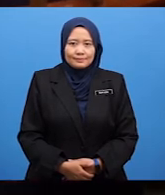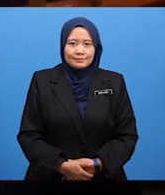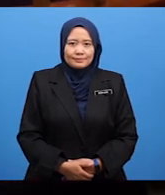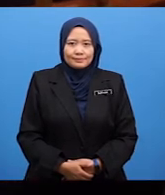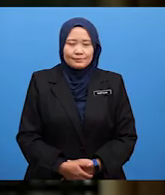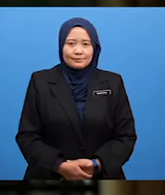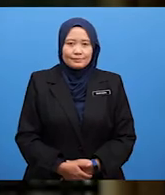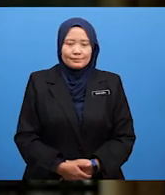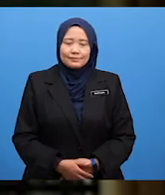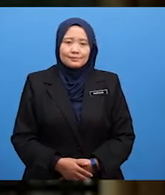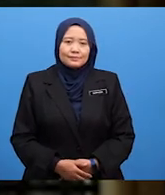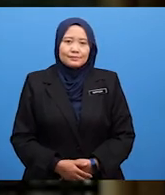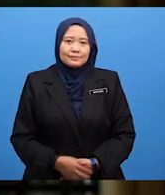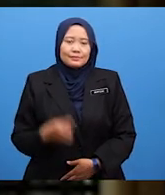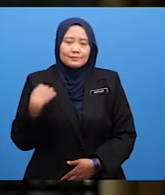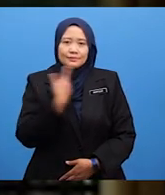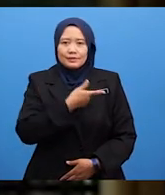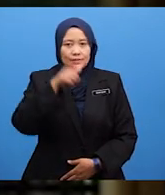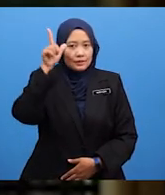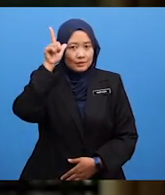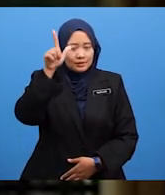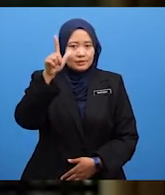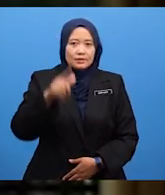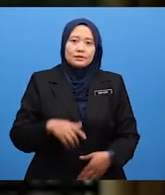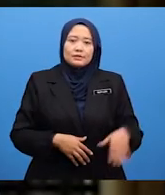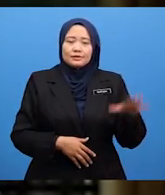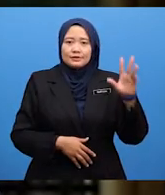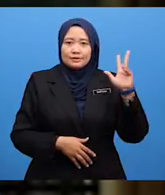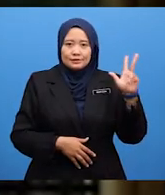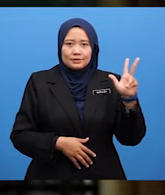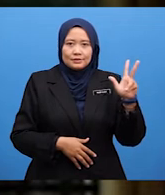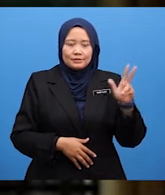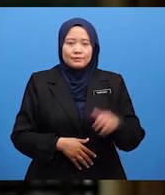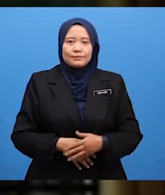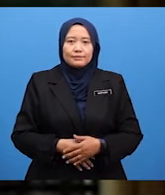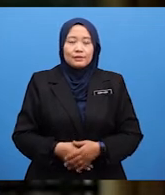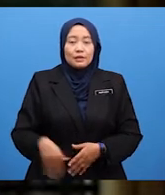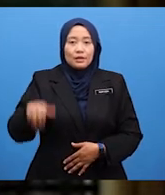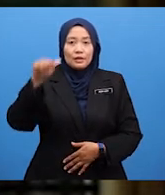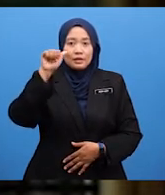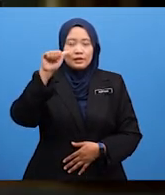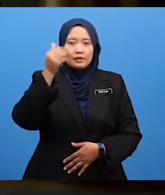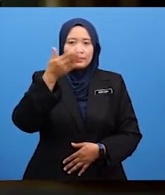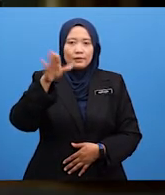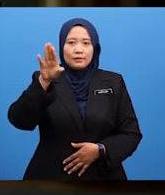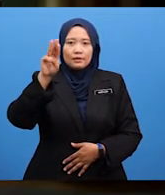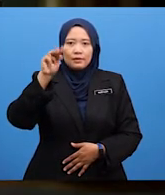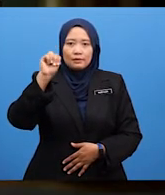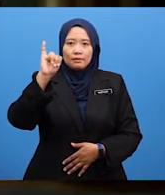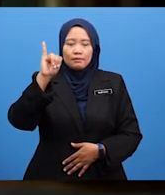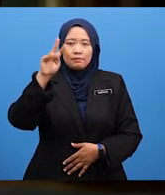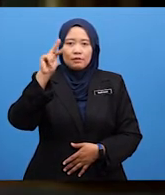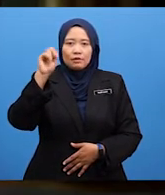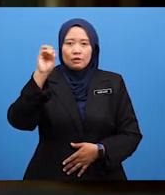Baik, bagus. Kita lihat pula skill yang ketiga yang akan kita pelajari adalah skill A minor.